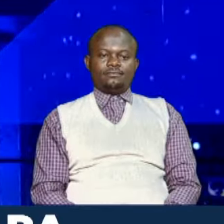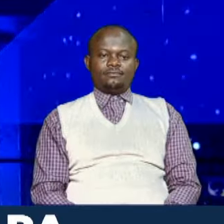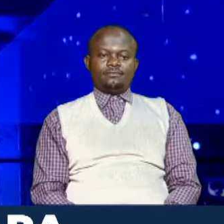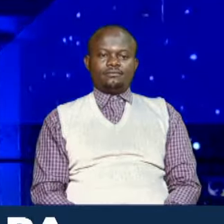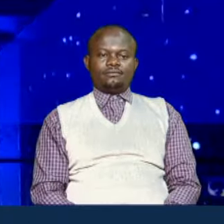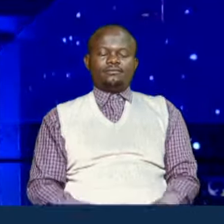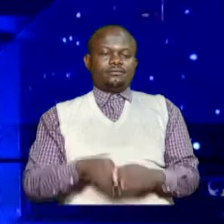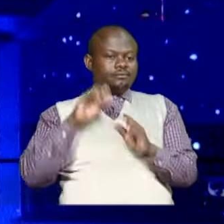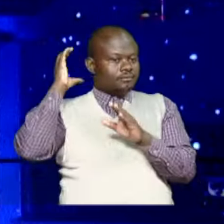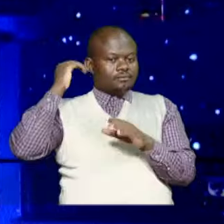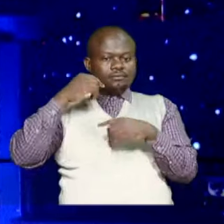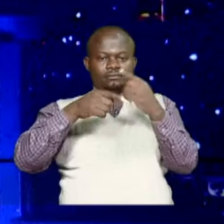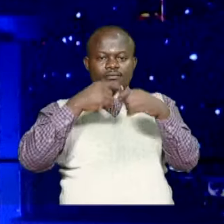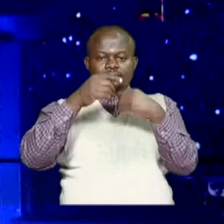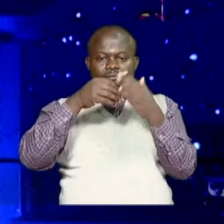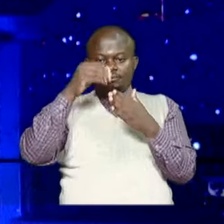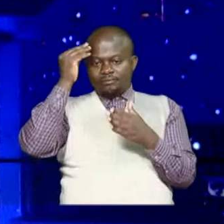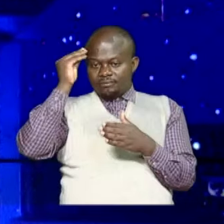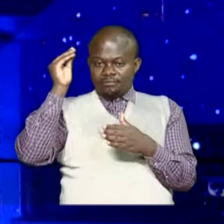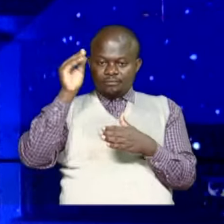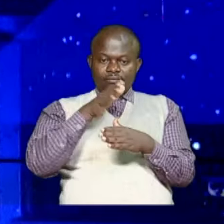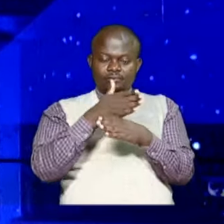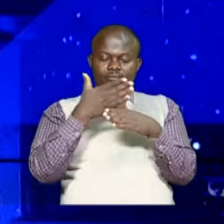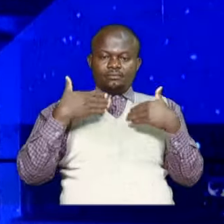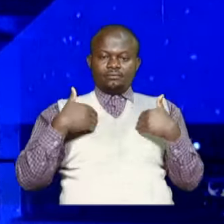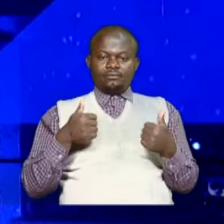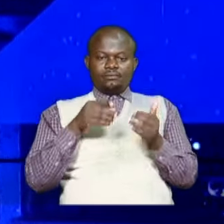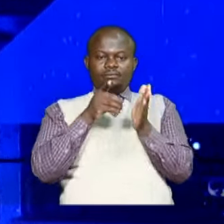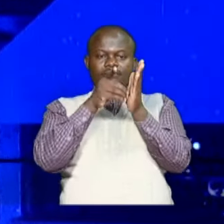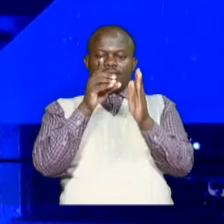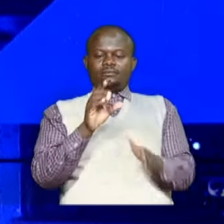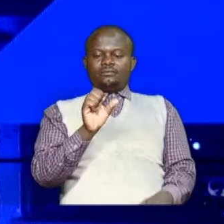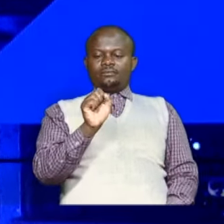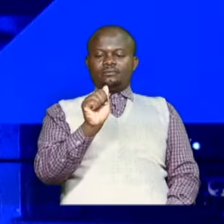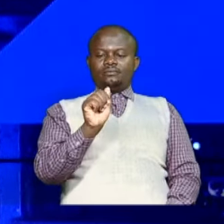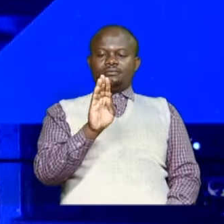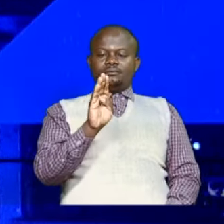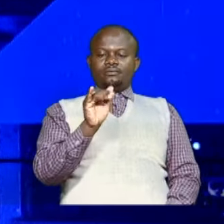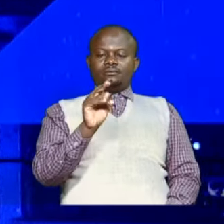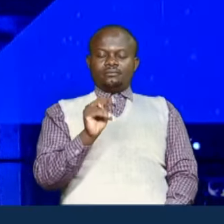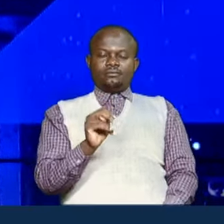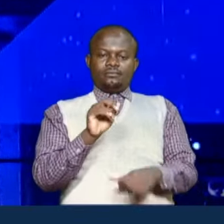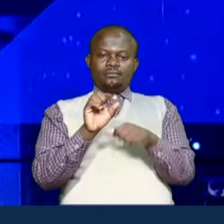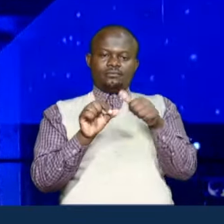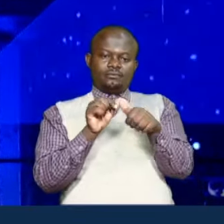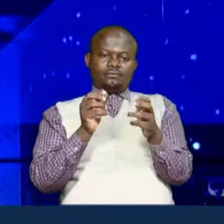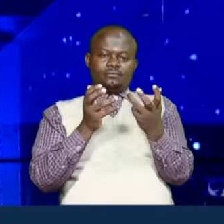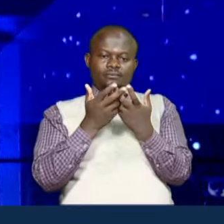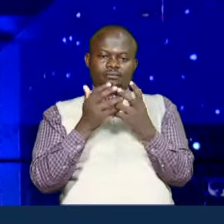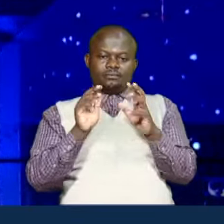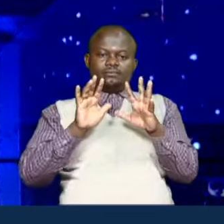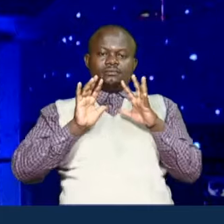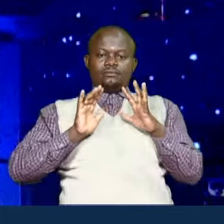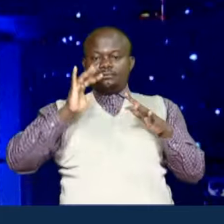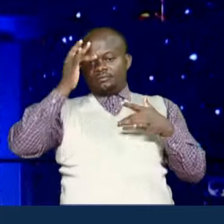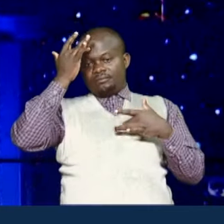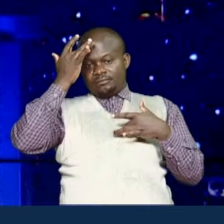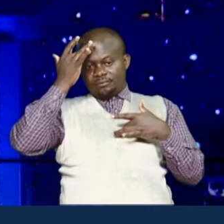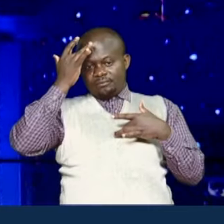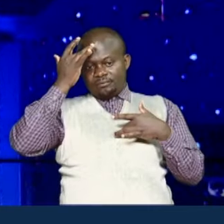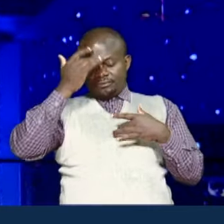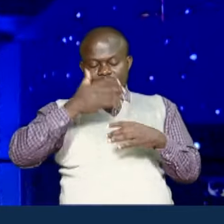Reka amakuru tuyakomereze ku butumwa bwa Minisitiri w'Ubuzima Dr. Sabin Nsanzimana ku bijyanye no kwirinda icyorezo